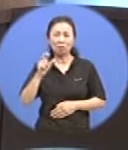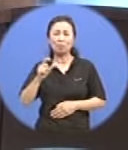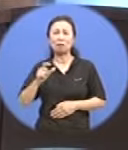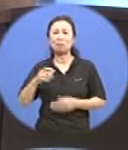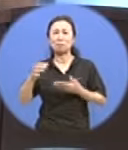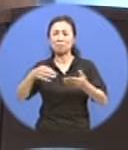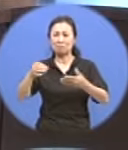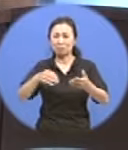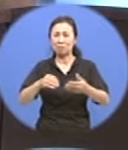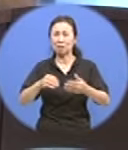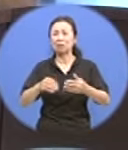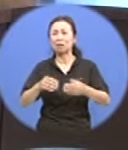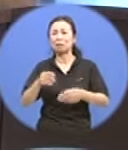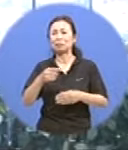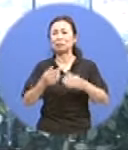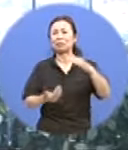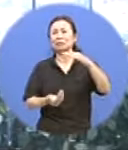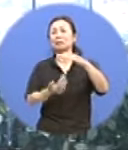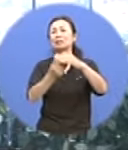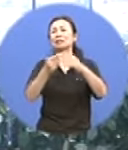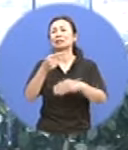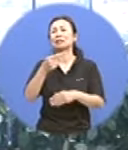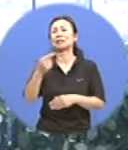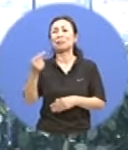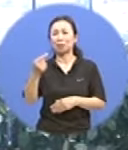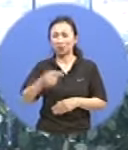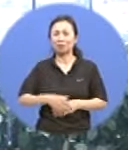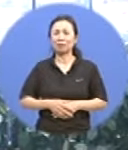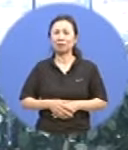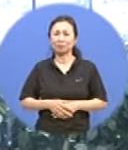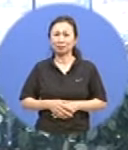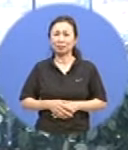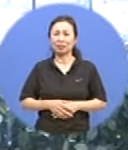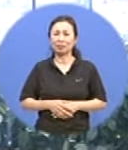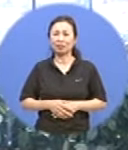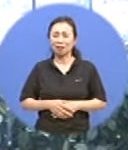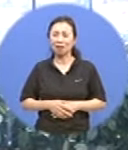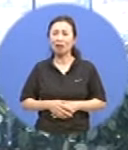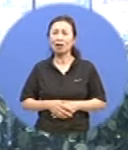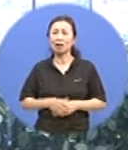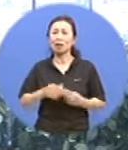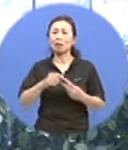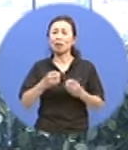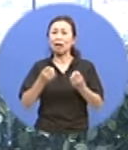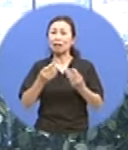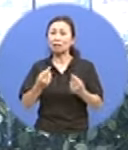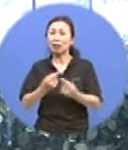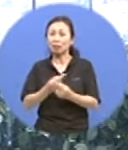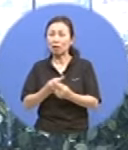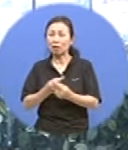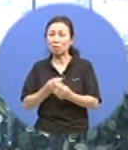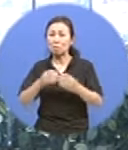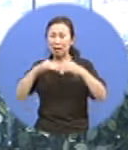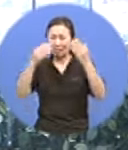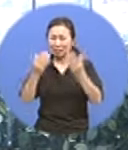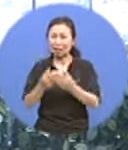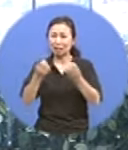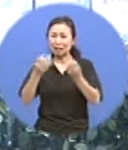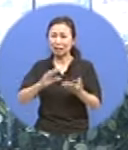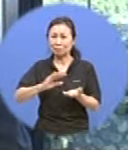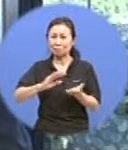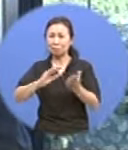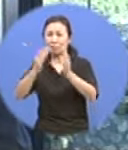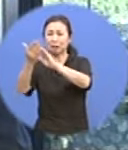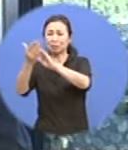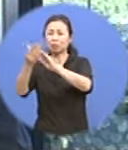ット商品も次々で出ている中で、その、ピョンと飛び上がるのも大事だけど、はい、改良も大事だっていう普段